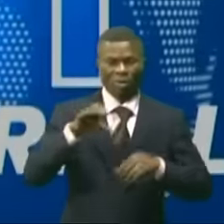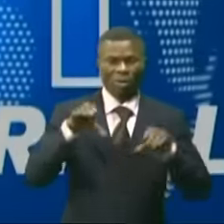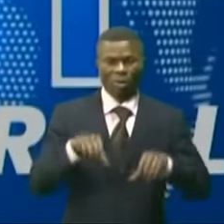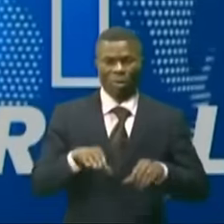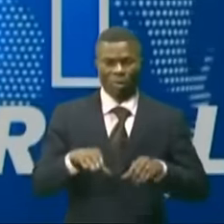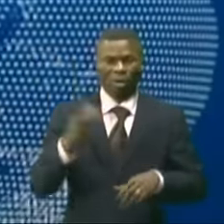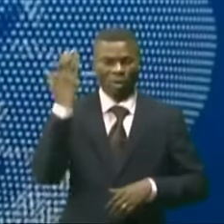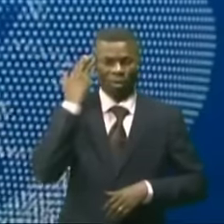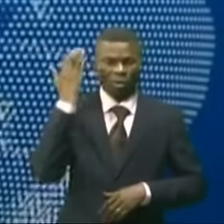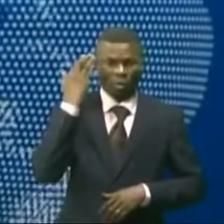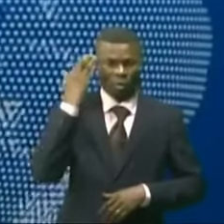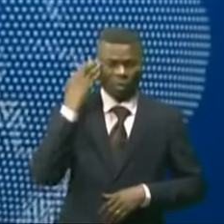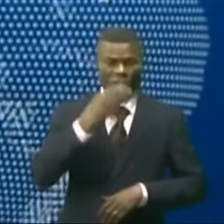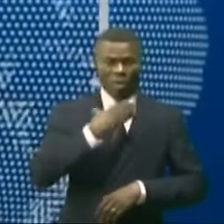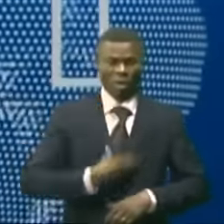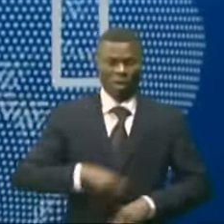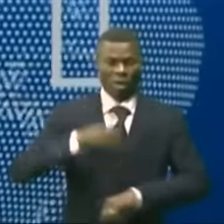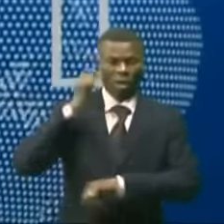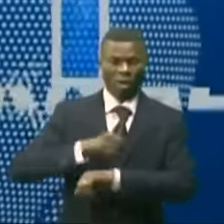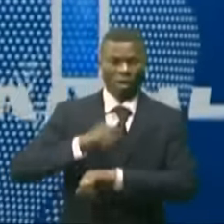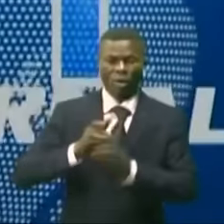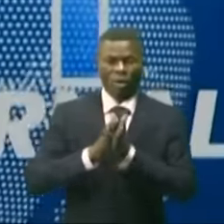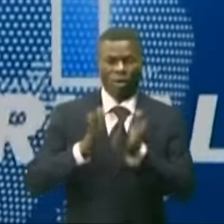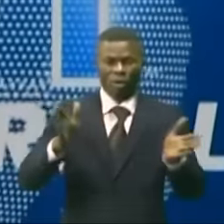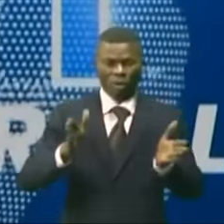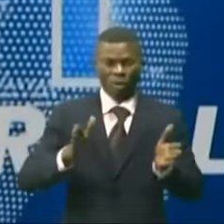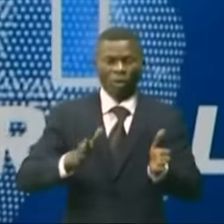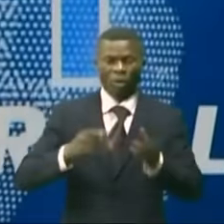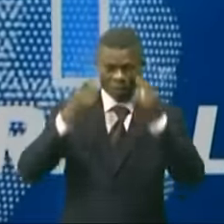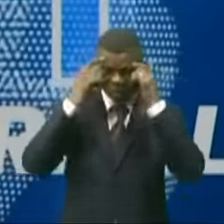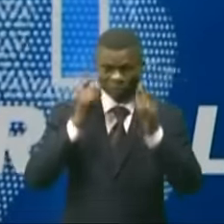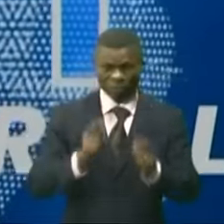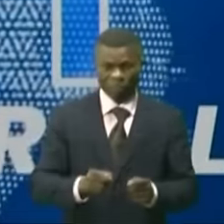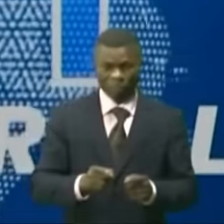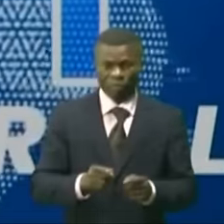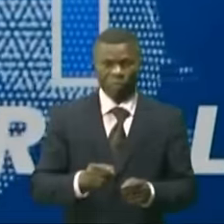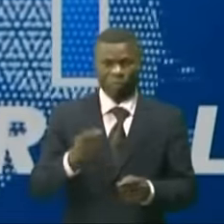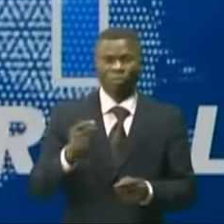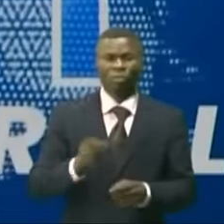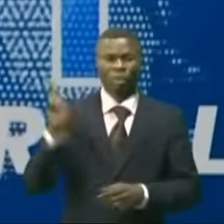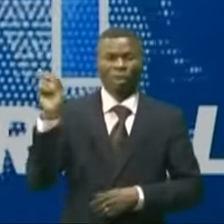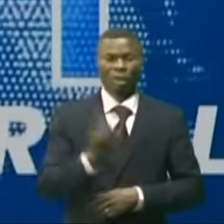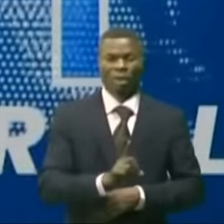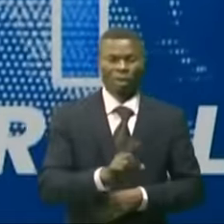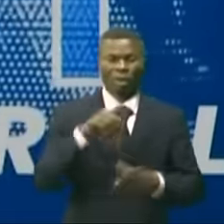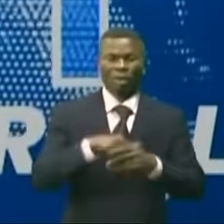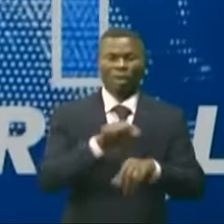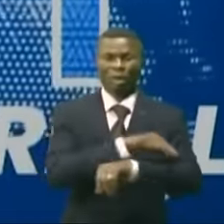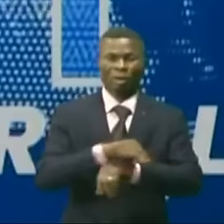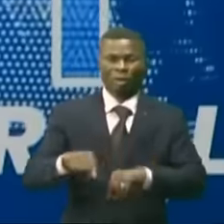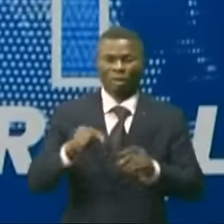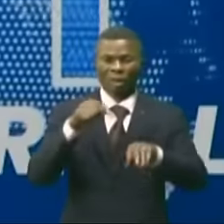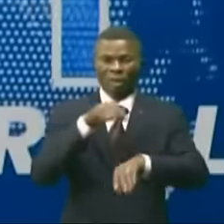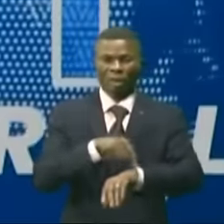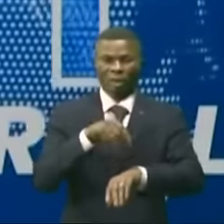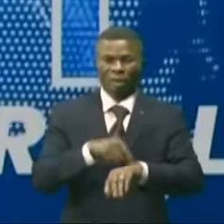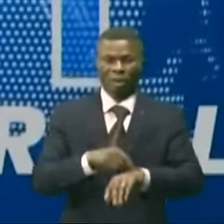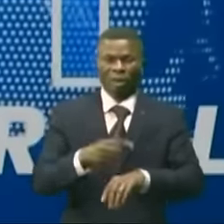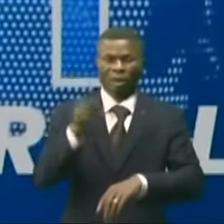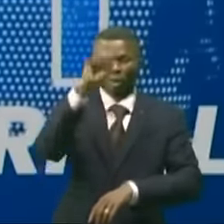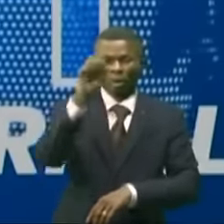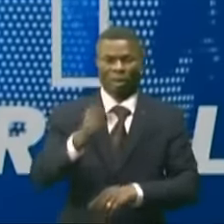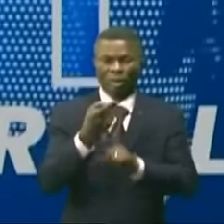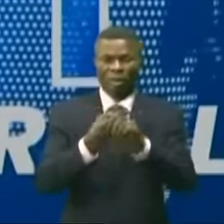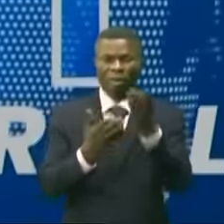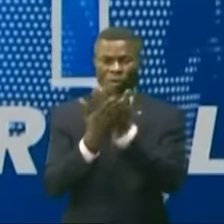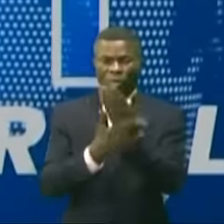par monsieur le procureur général près la cour de passtion à se présenter à son office en date du 30